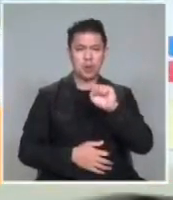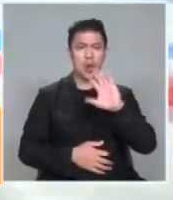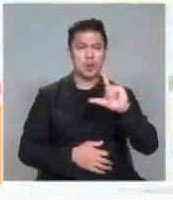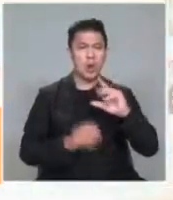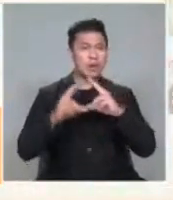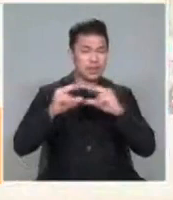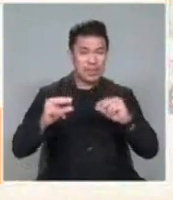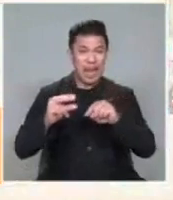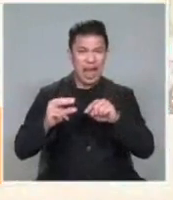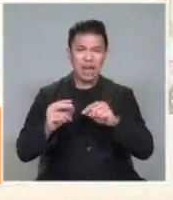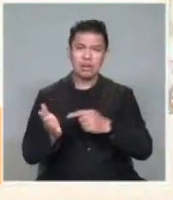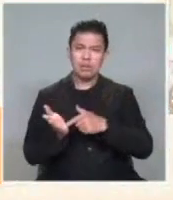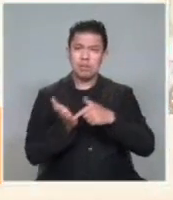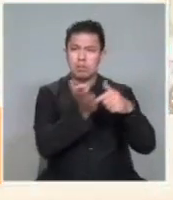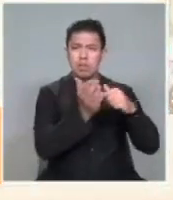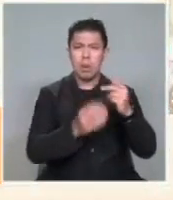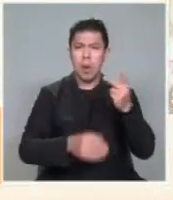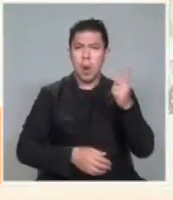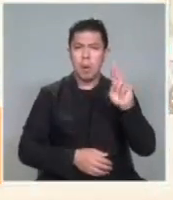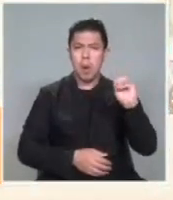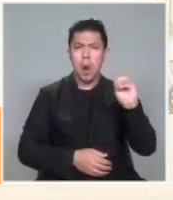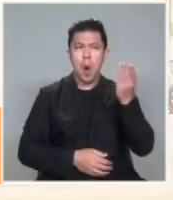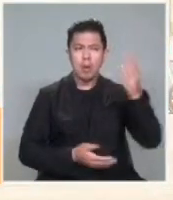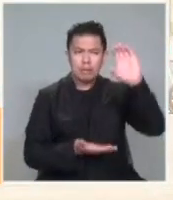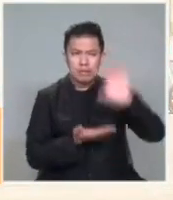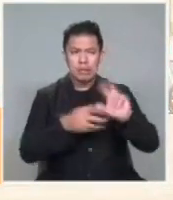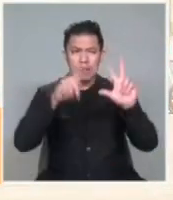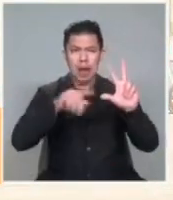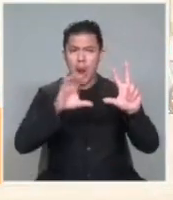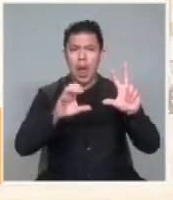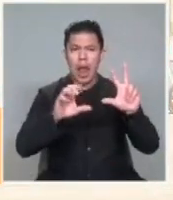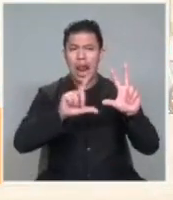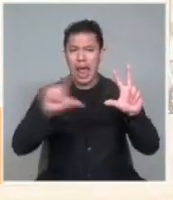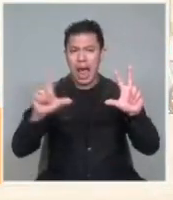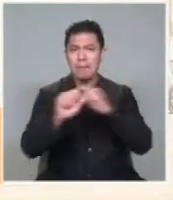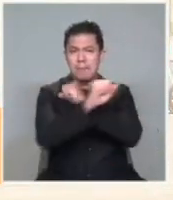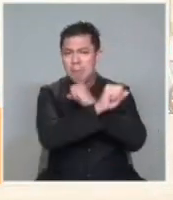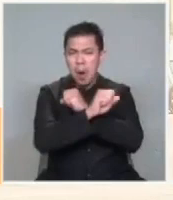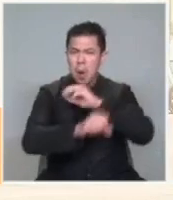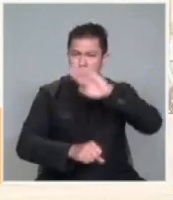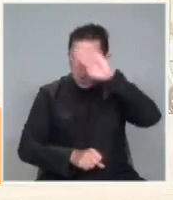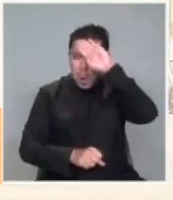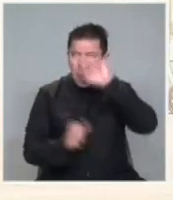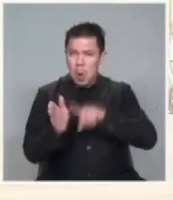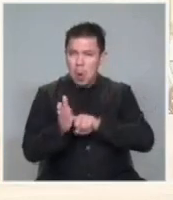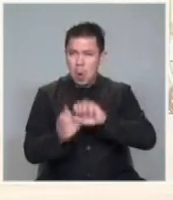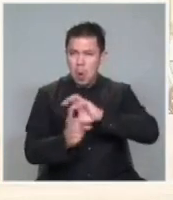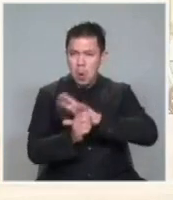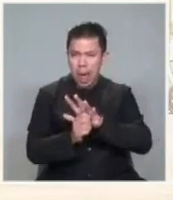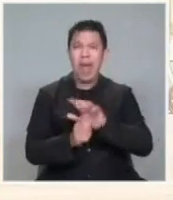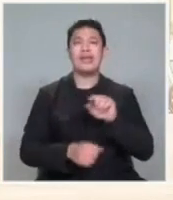รัฐมนตรีของงบกลาง 3,500 ล้านบาทในการรับมือกับการระบาดไวรัสโควิด-19ด้วยเช่นกัน